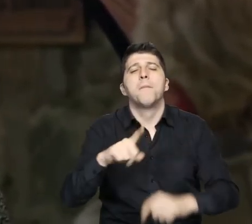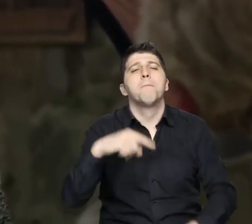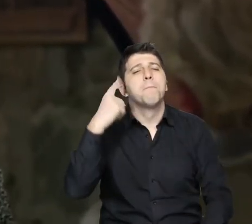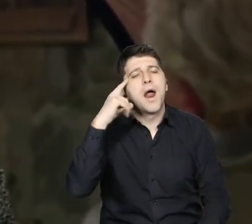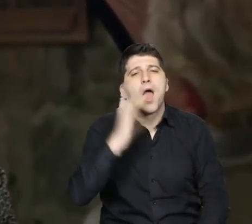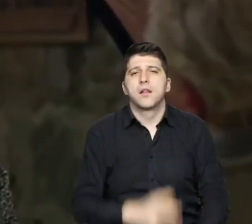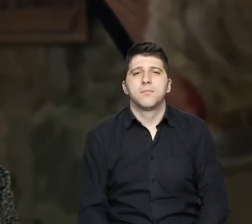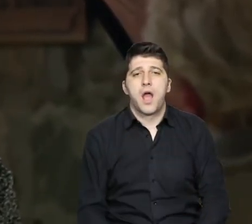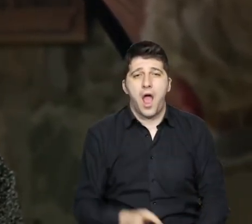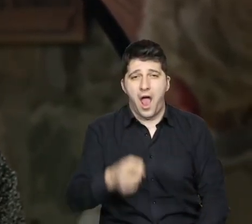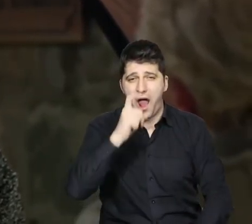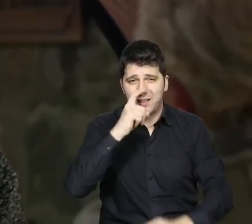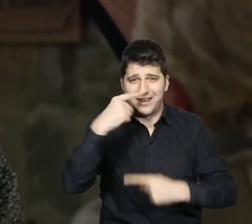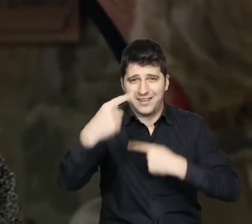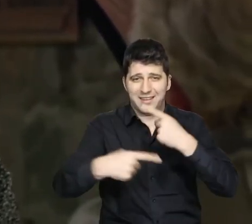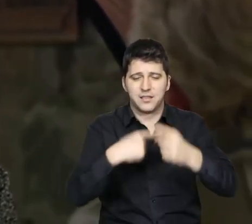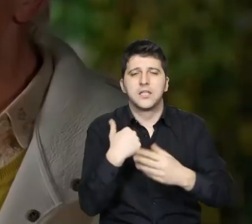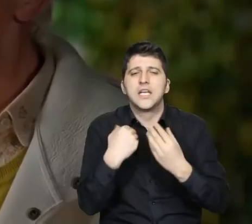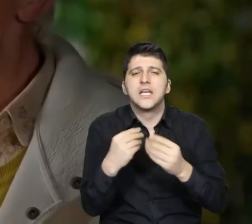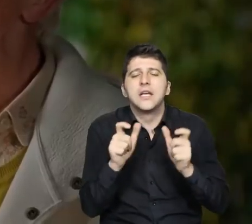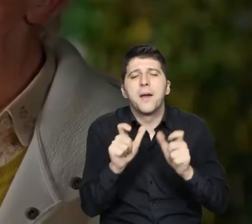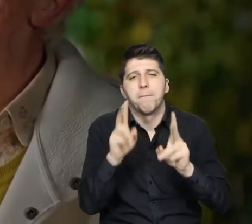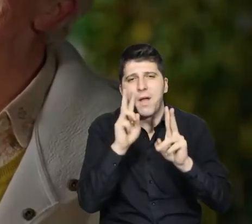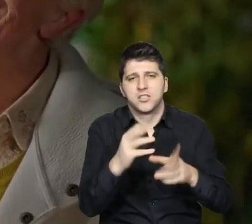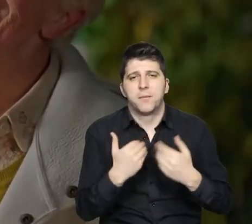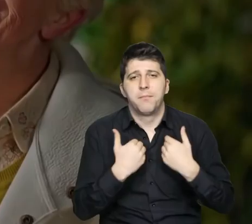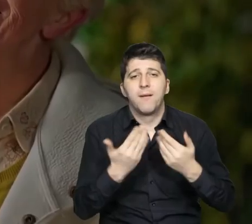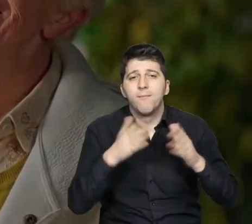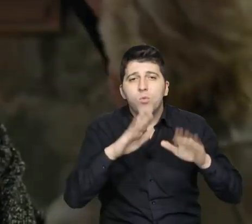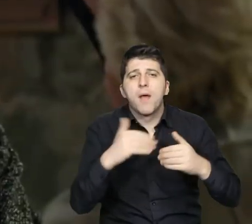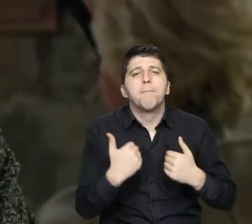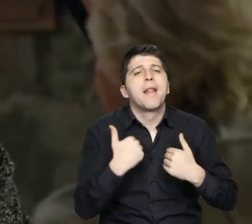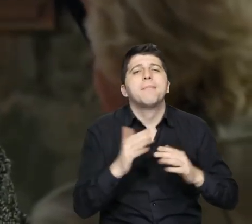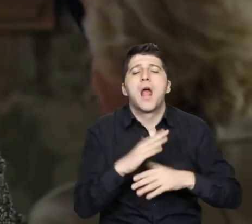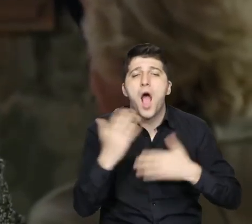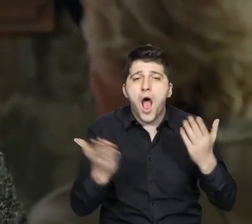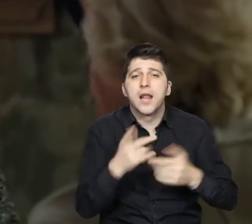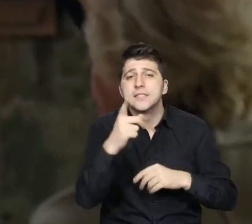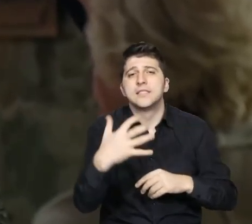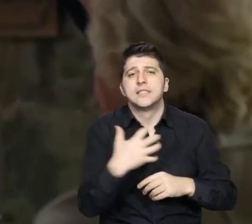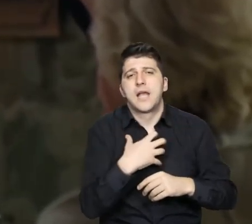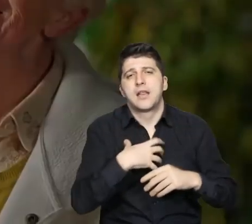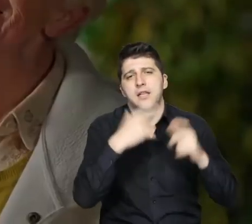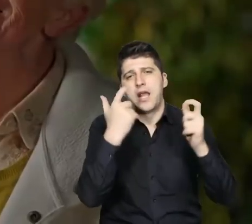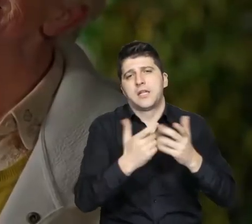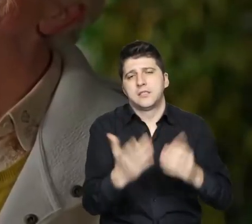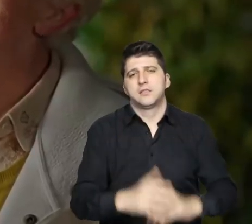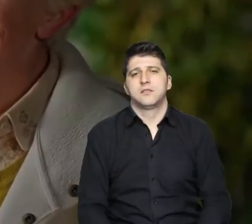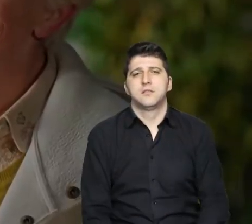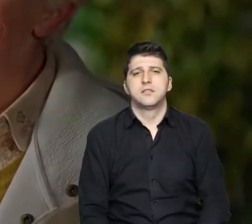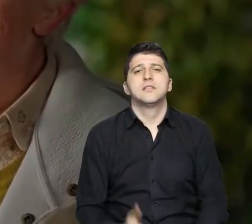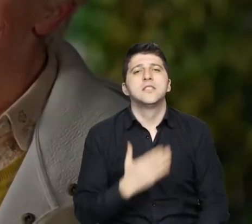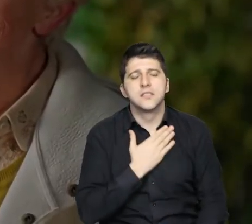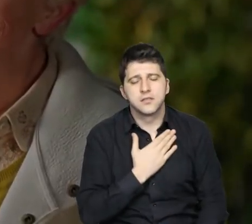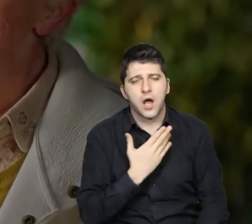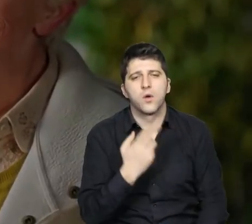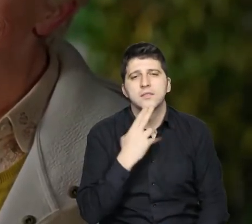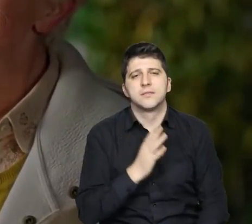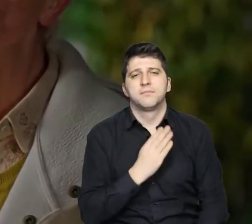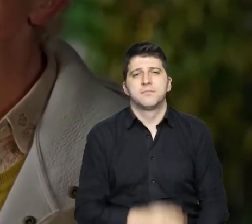etmeyin. Ata yadigarınıza gözüm gibi bakacağım. Hem burası benim değil, hala sizin kendi yeriniz, tamam mı? Sağ ol